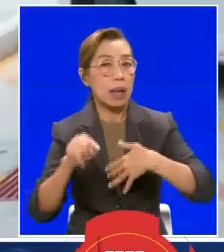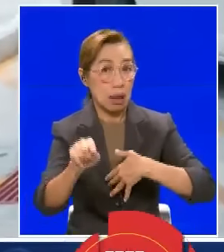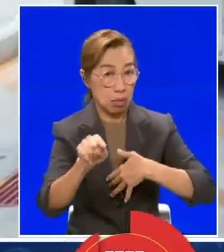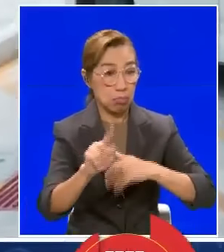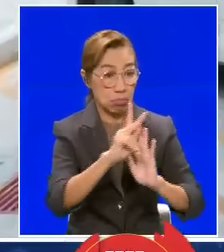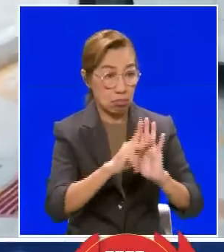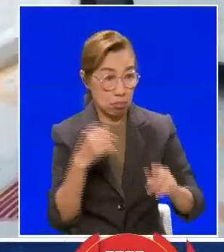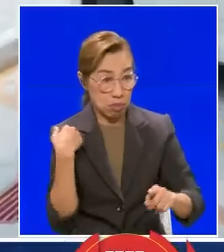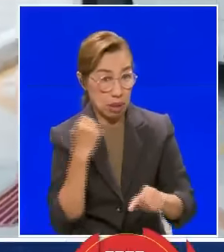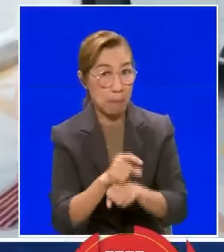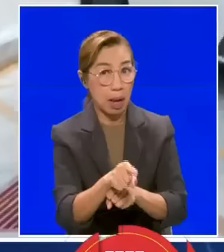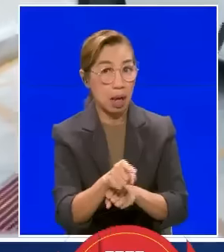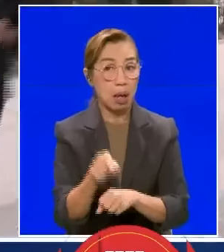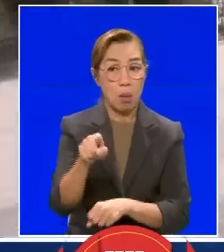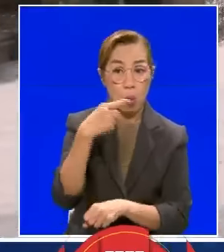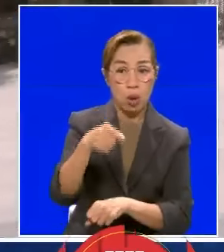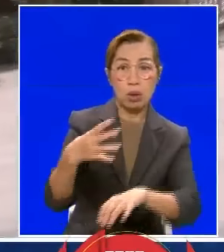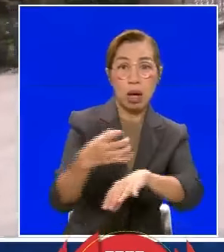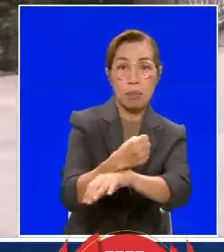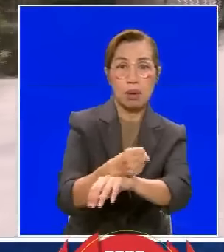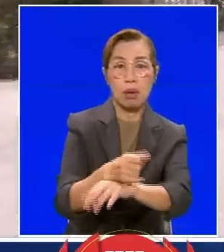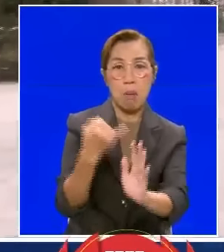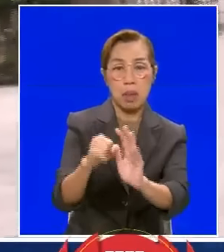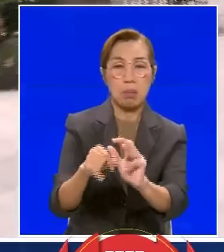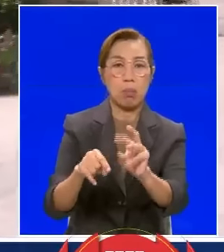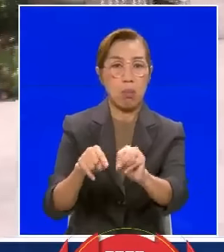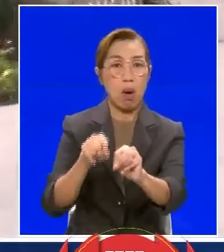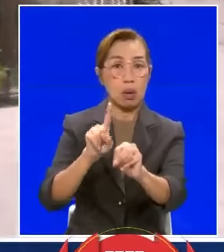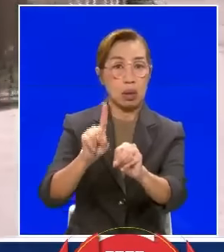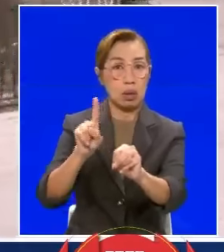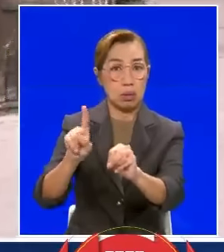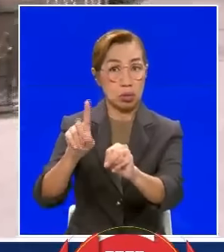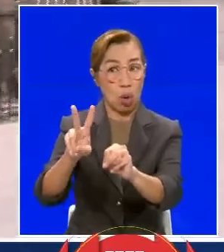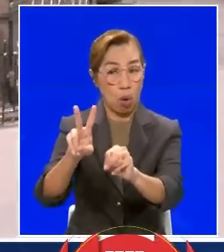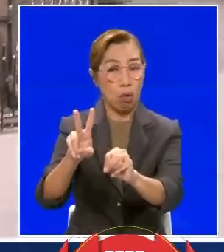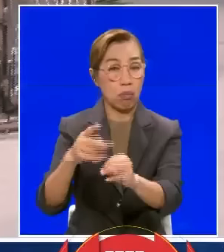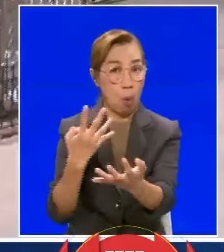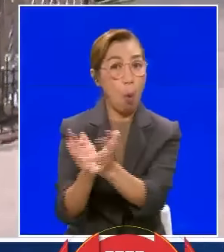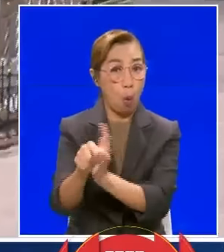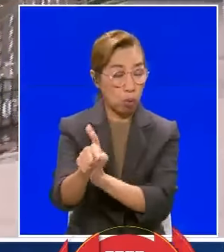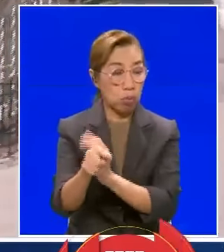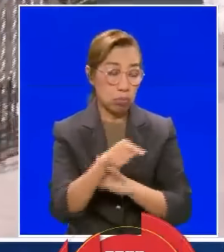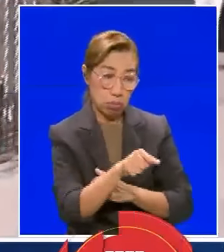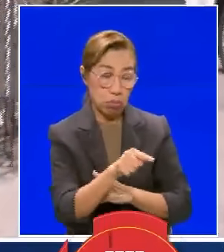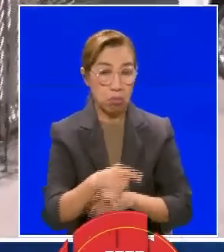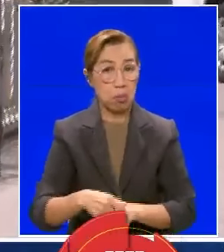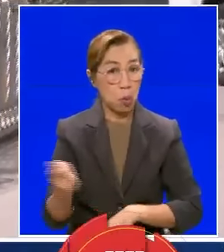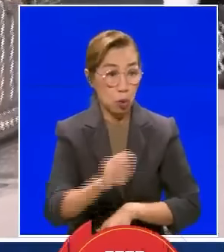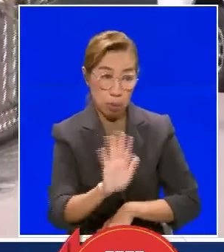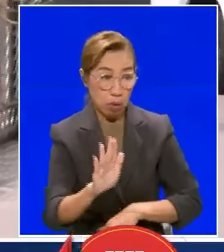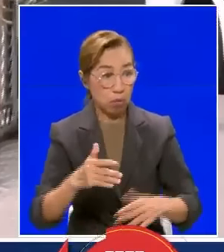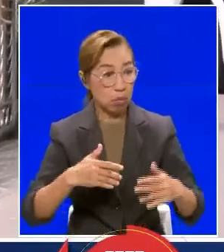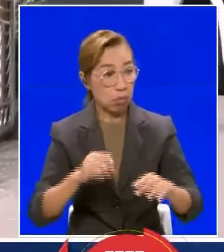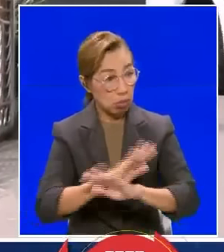จถ้าพูดแบบเรื่องร้อนหน่อยก็คือ112เนี่ยถือเป็นเรื่องที่ต้องอยู่ในการนิรโทษด้วยหรือไม่มันก็เป็นประเด็นปีกว่าเอาละพรรคไหนหาเสียงเอา